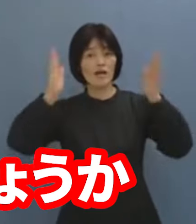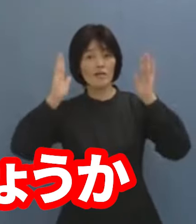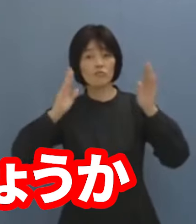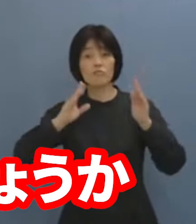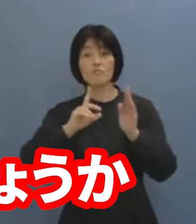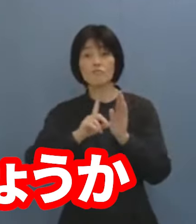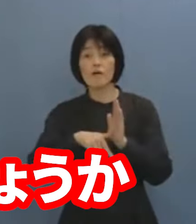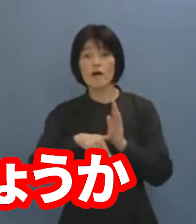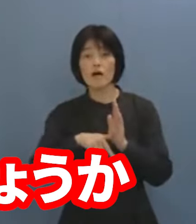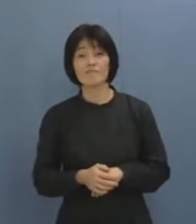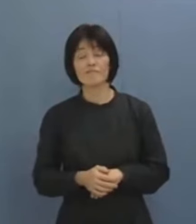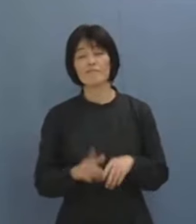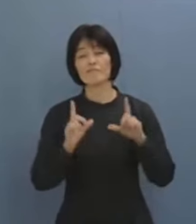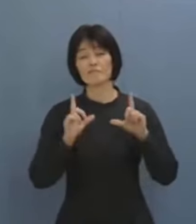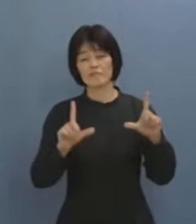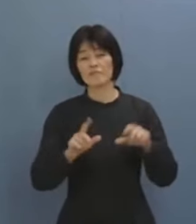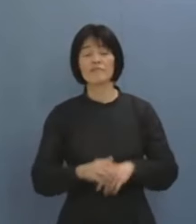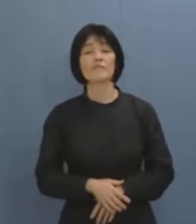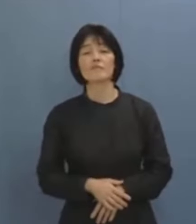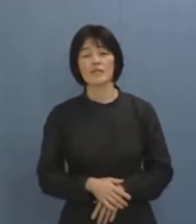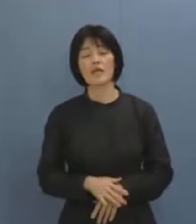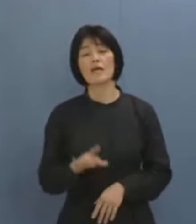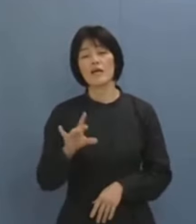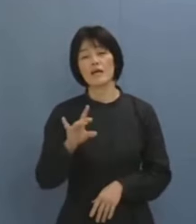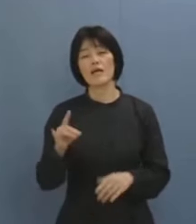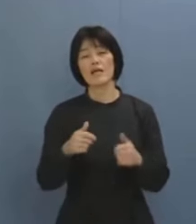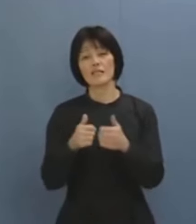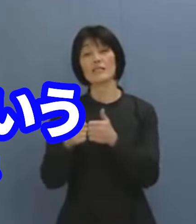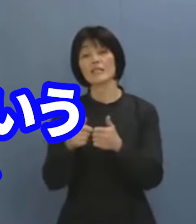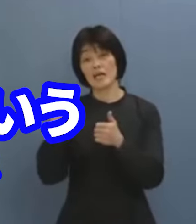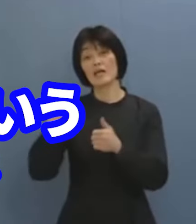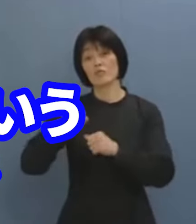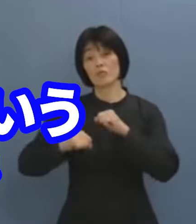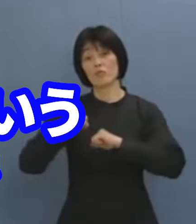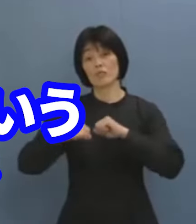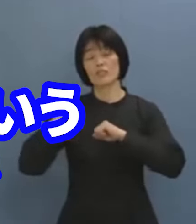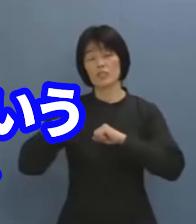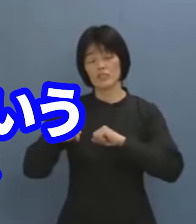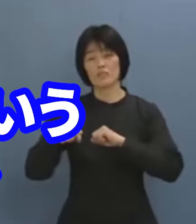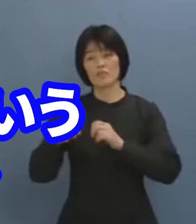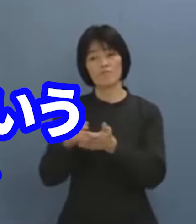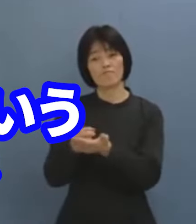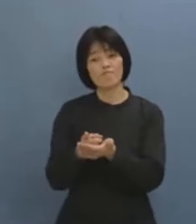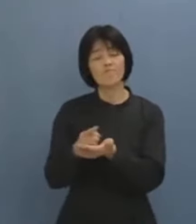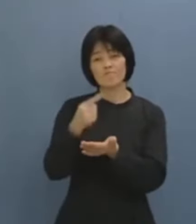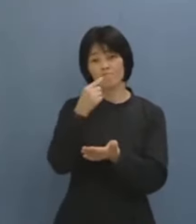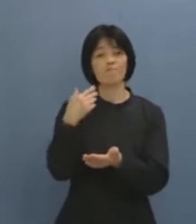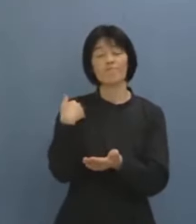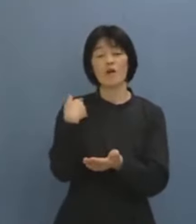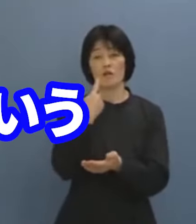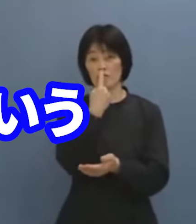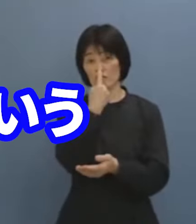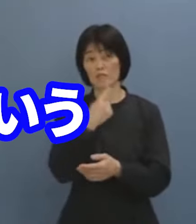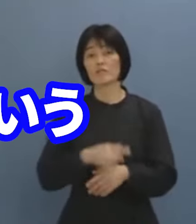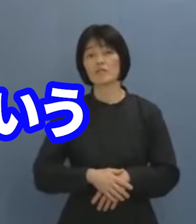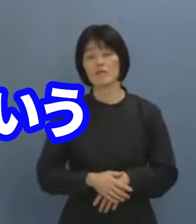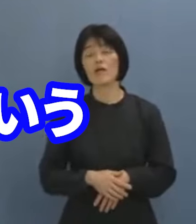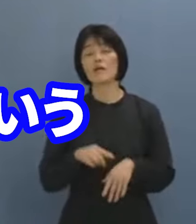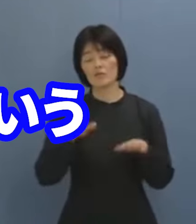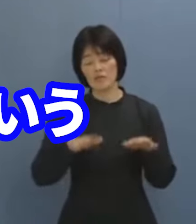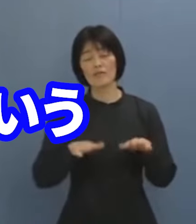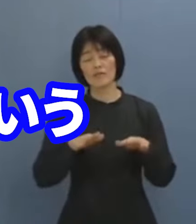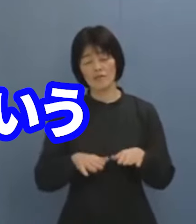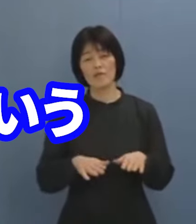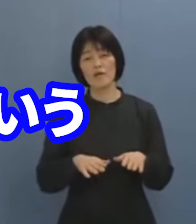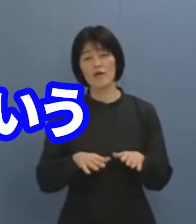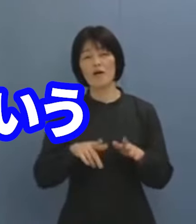ういうお考えなんでしょうか。 議会の動きですので、まだどういうふうになるかというのは分からないので、そこはちょっと私はコメントでき